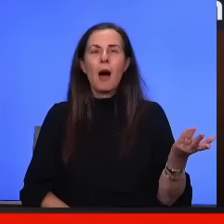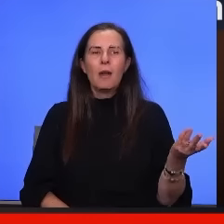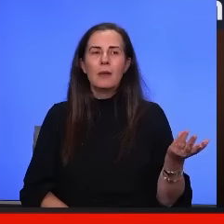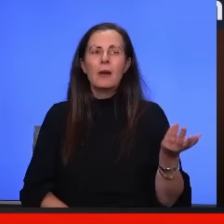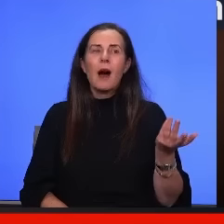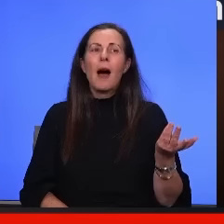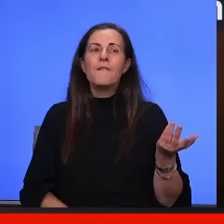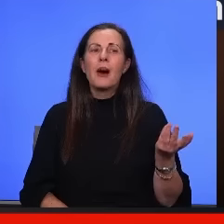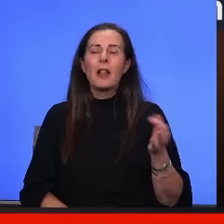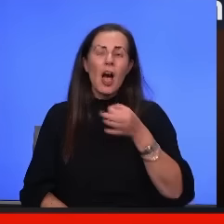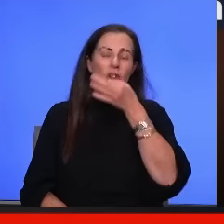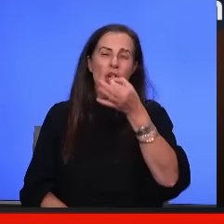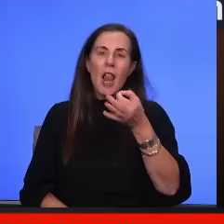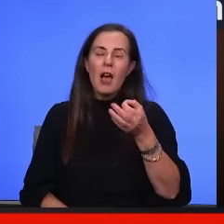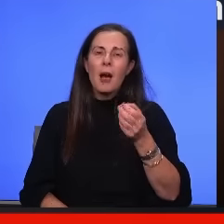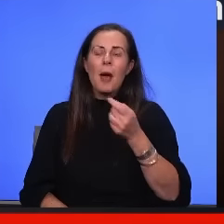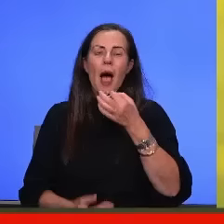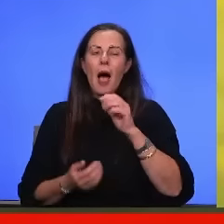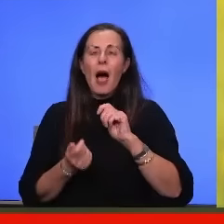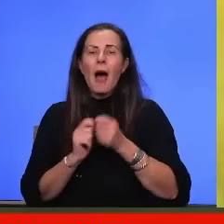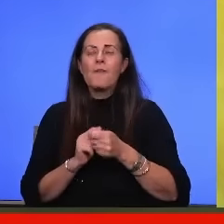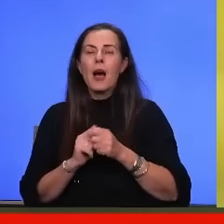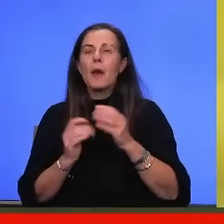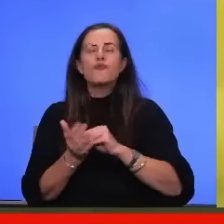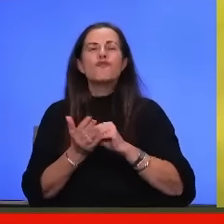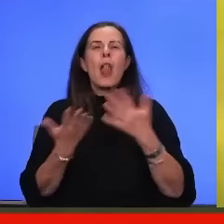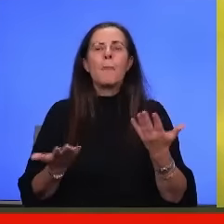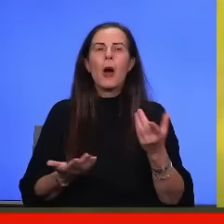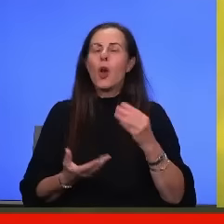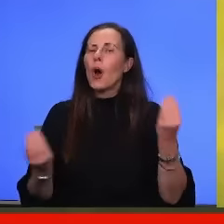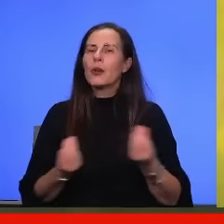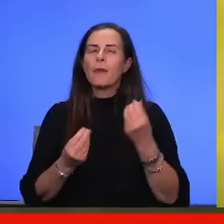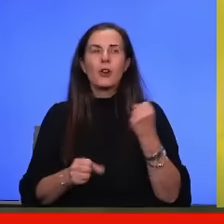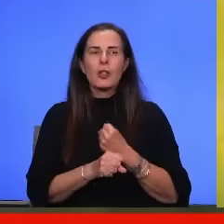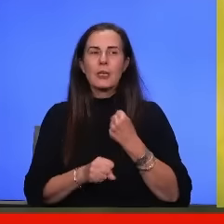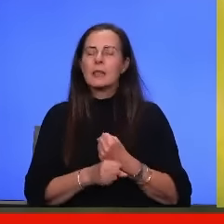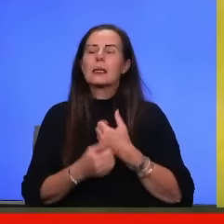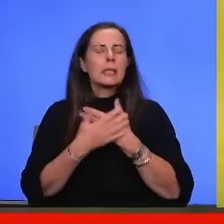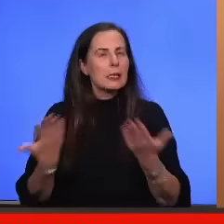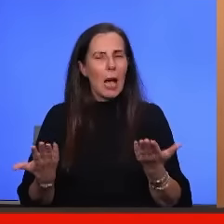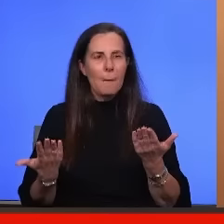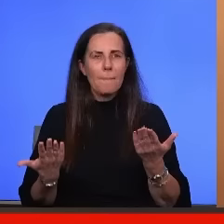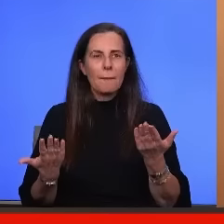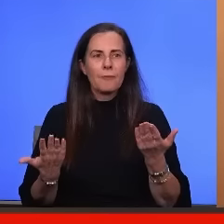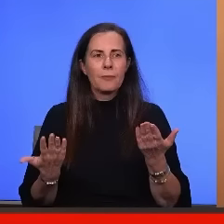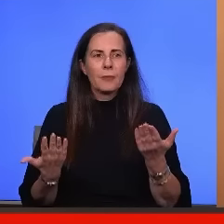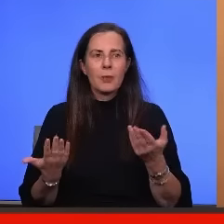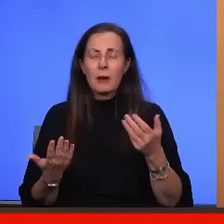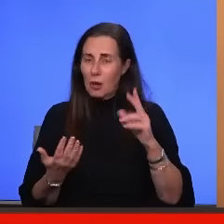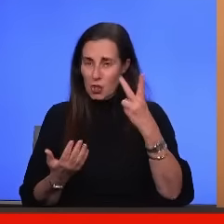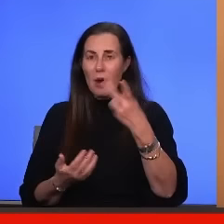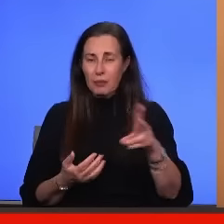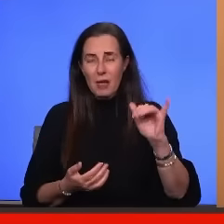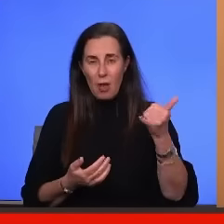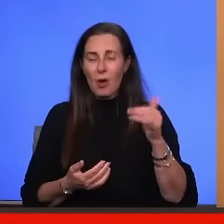כדי השאלה הפכה מלמה ללמה. זה לא דבר שנעשה ככה סתם. נכון, איבדתי 2, אבל